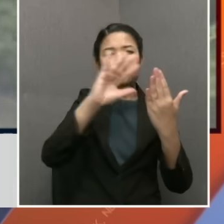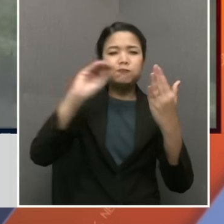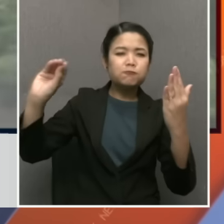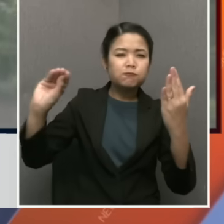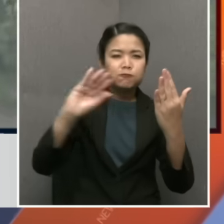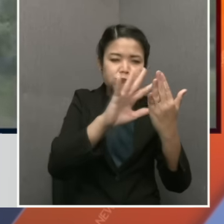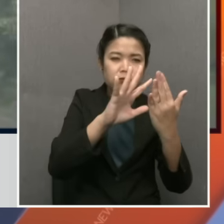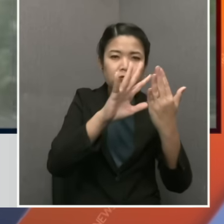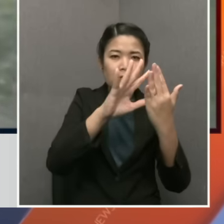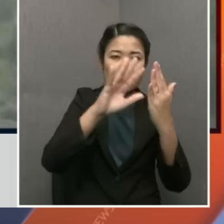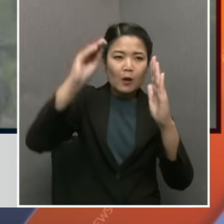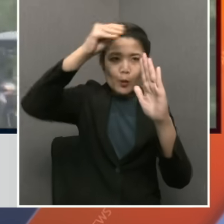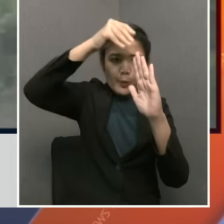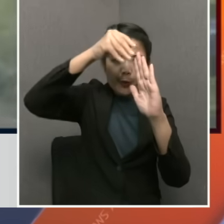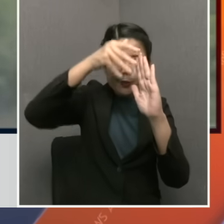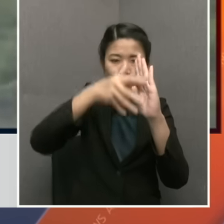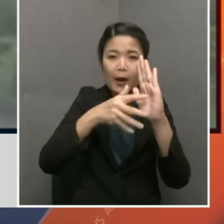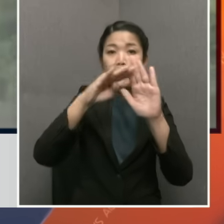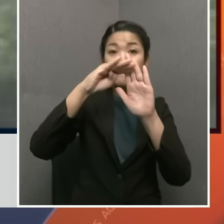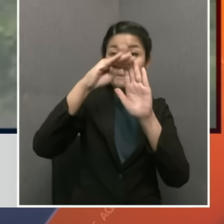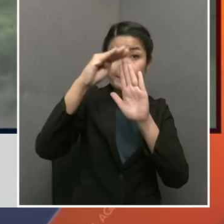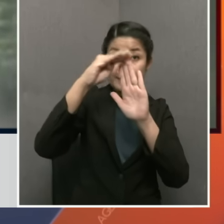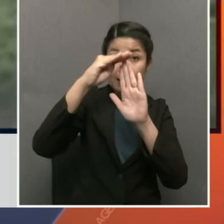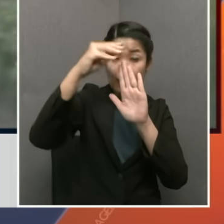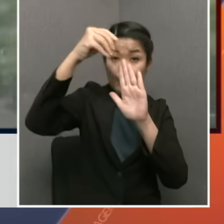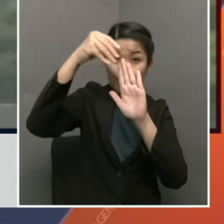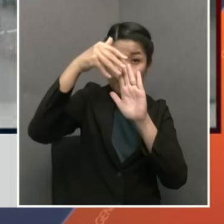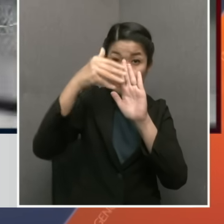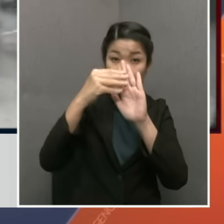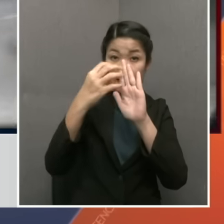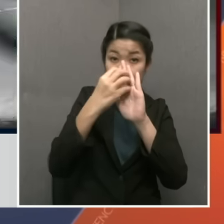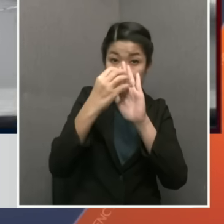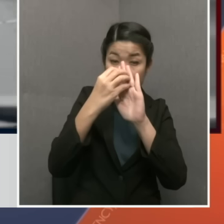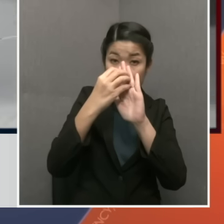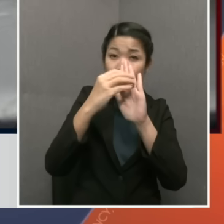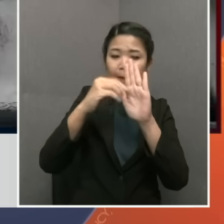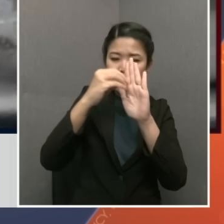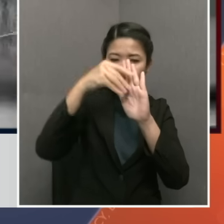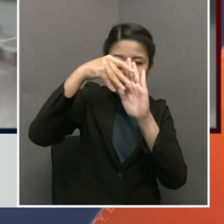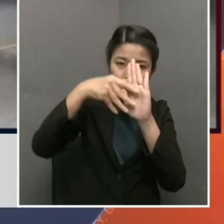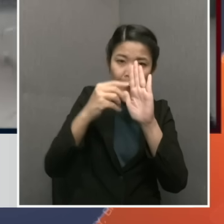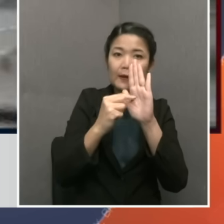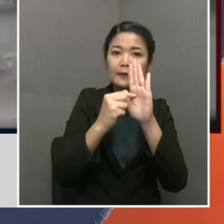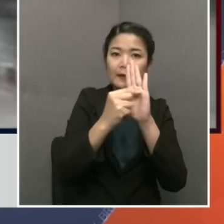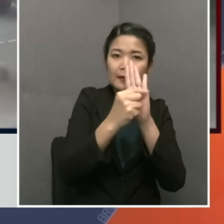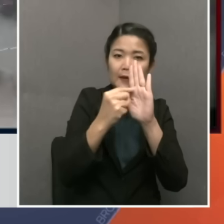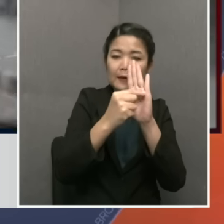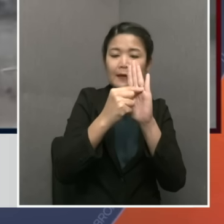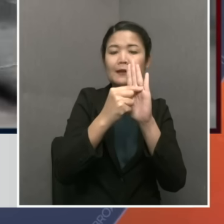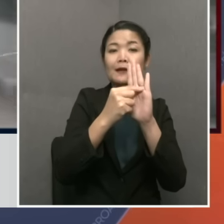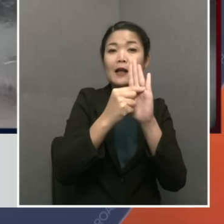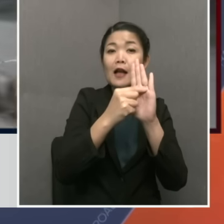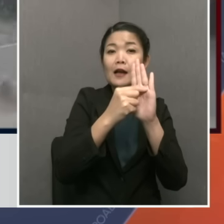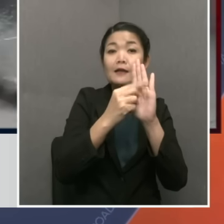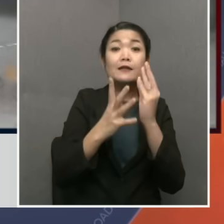ต่ำนี่มันจะเลื่อนลงมาเรื่อยๆนะจากภาคเหนือตอนบนมาถึงภาคเหนือตอนกลางตอนนี้มาถึงภาคเหนือตอนล่างนะครับอเมื่อเมื่อ